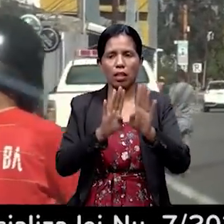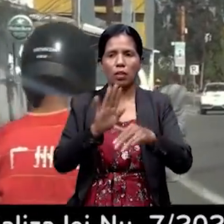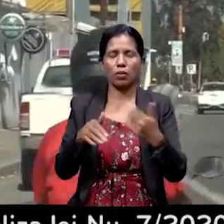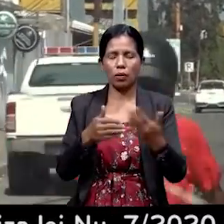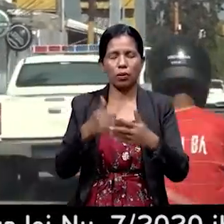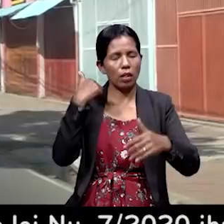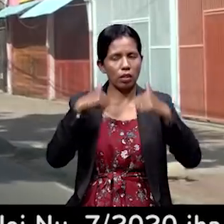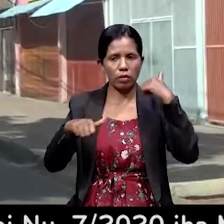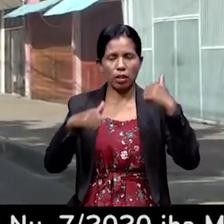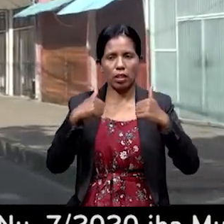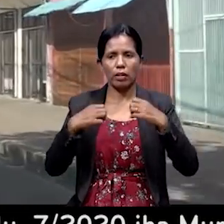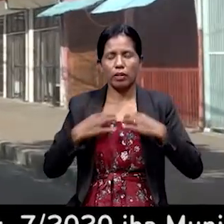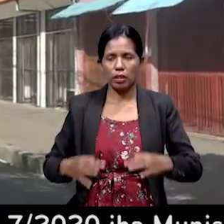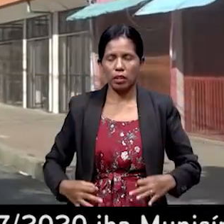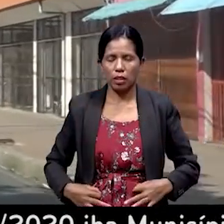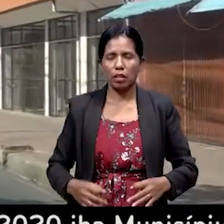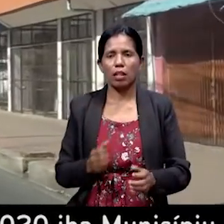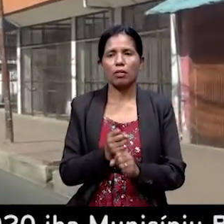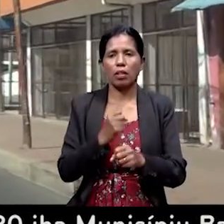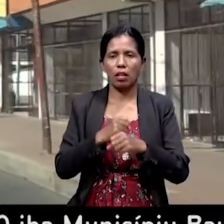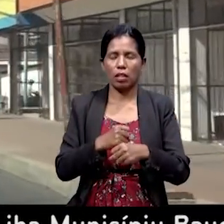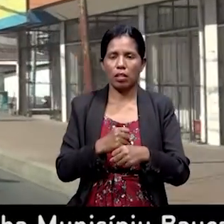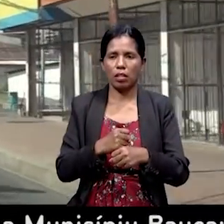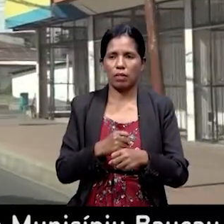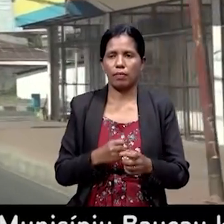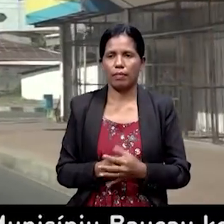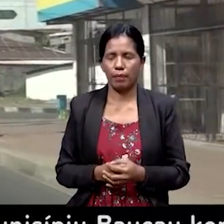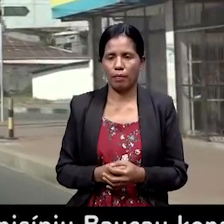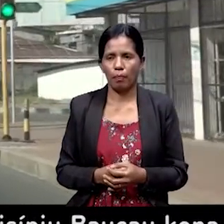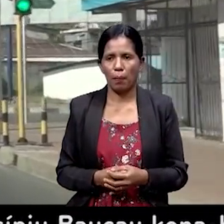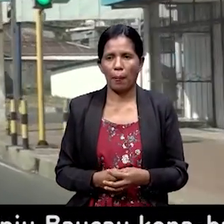atividade fijiku liu liu atau halo konstrusau.